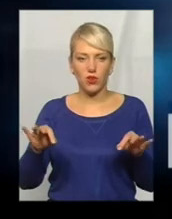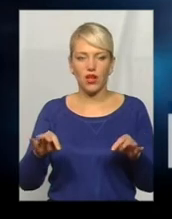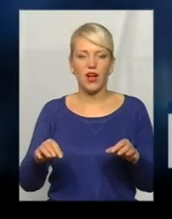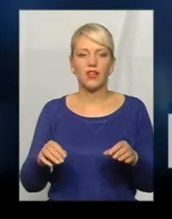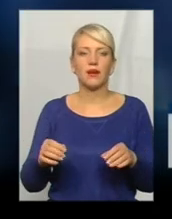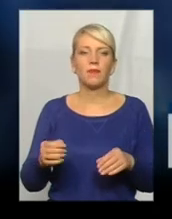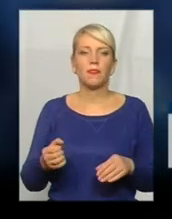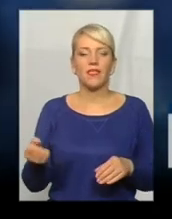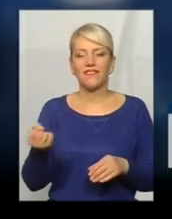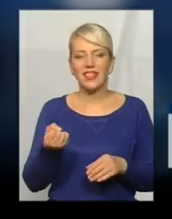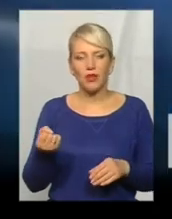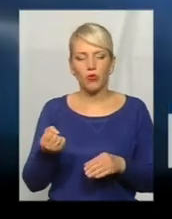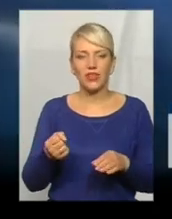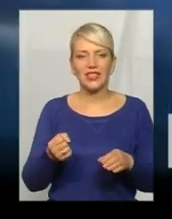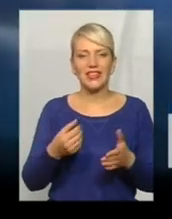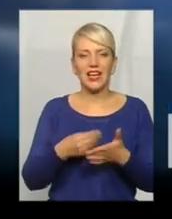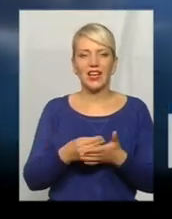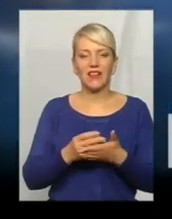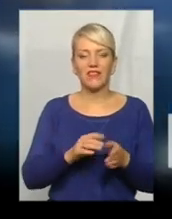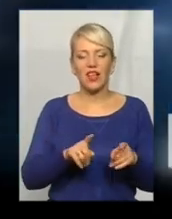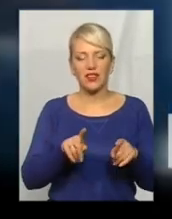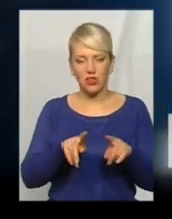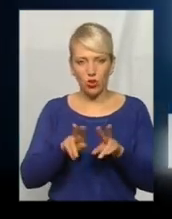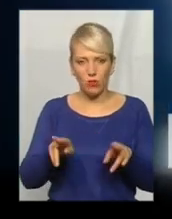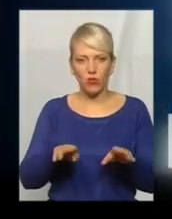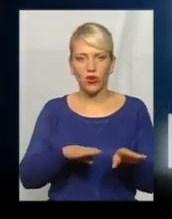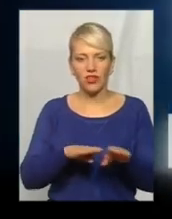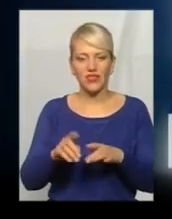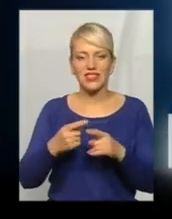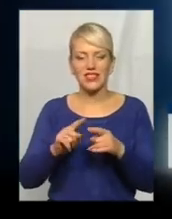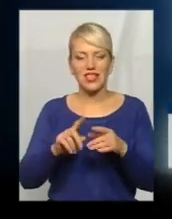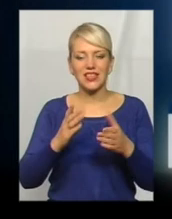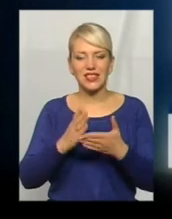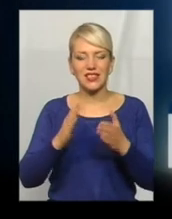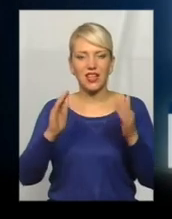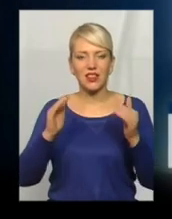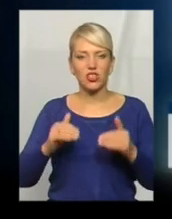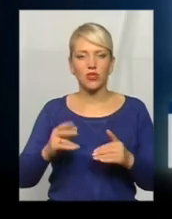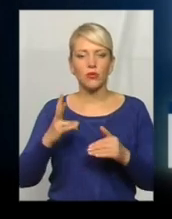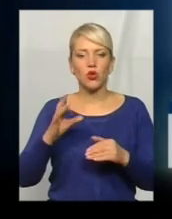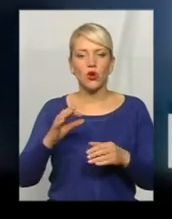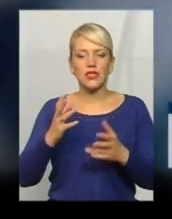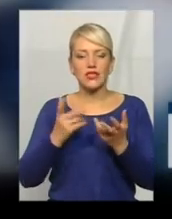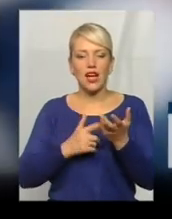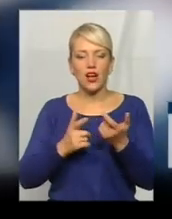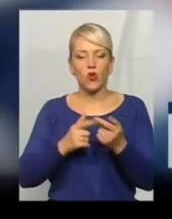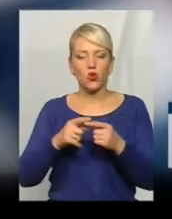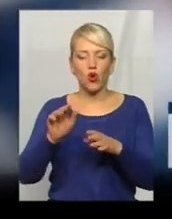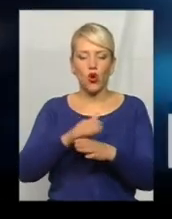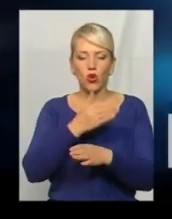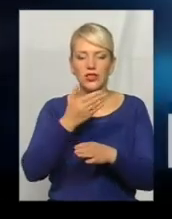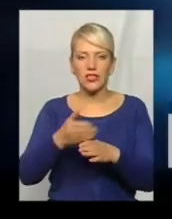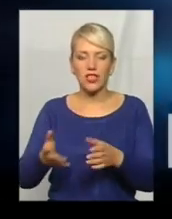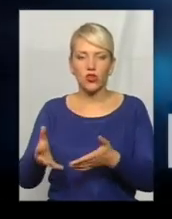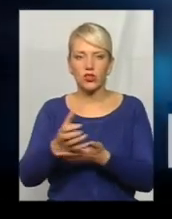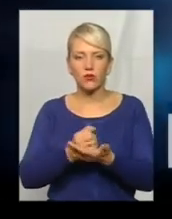утримувати тариф на тому рівні, хоча він є занижений. Але за рахунок цього роздільного збору і того, що ми вилучаємо